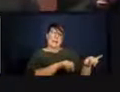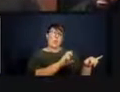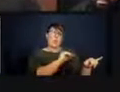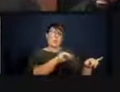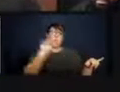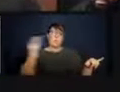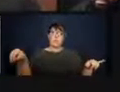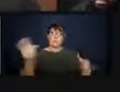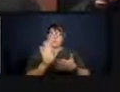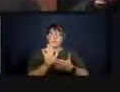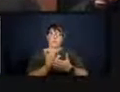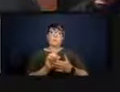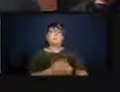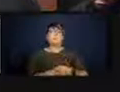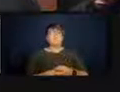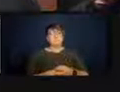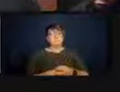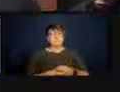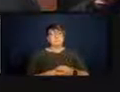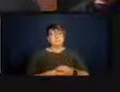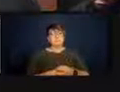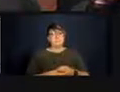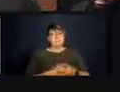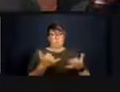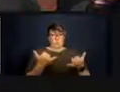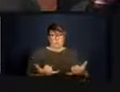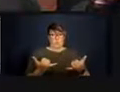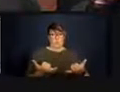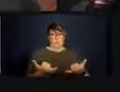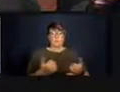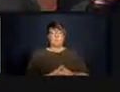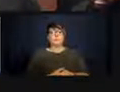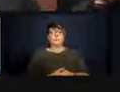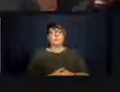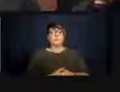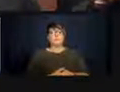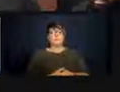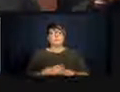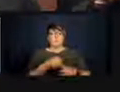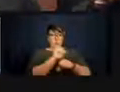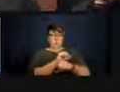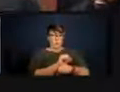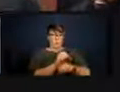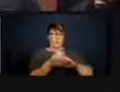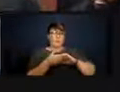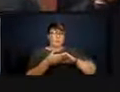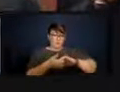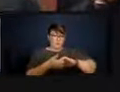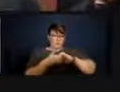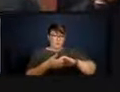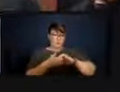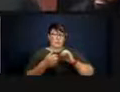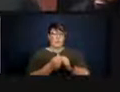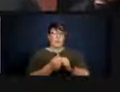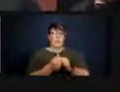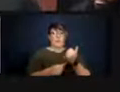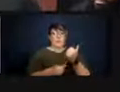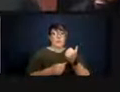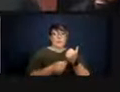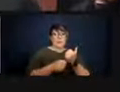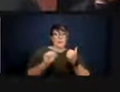بقرارات أولياء الأمور، ولكن نقدم أيضا نصيحة. حاليا نحن نعمل